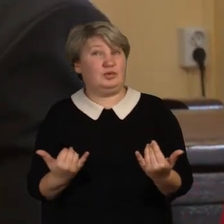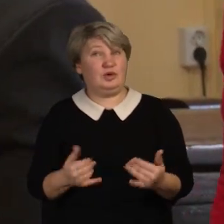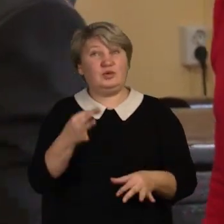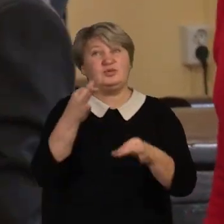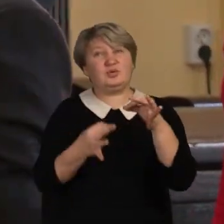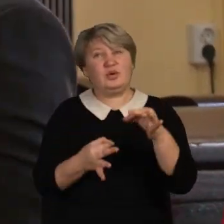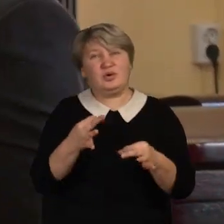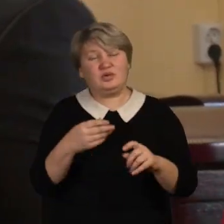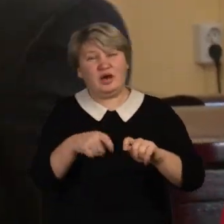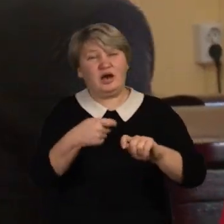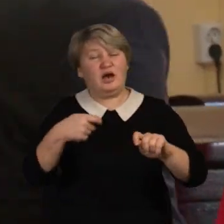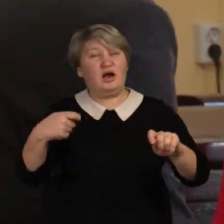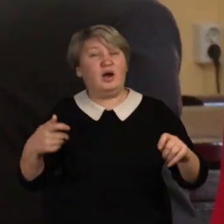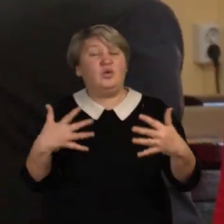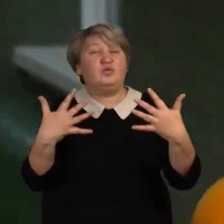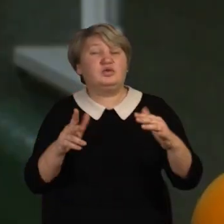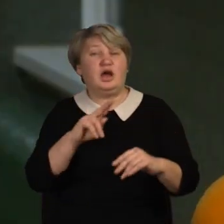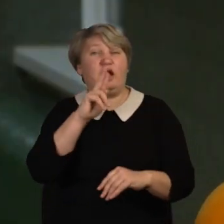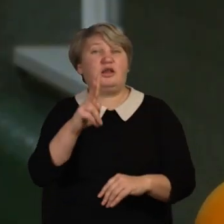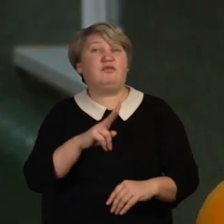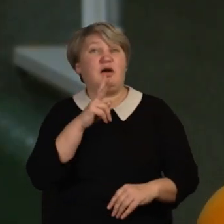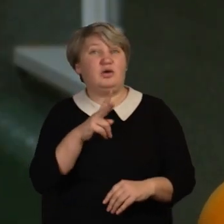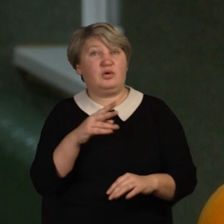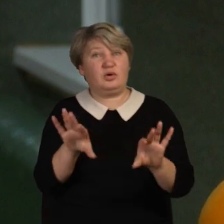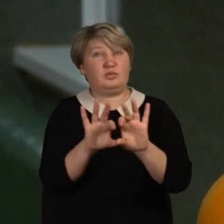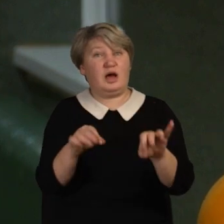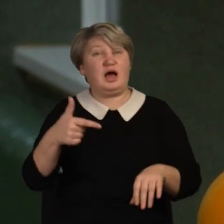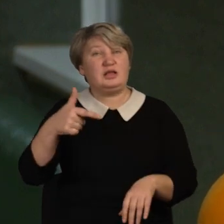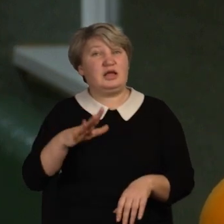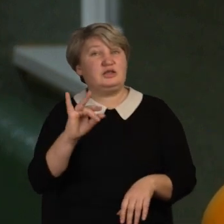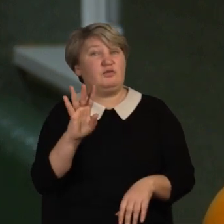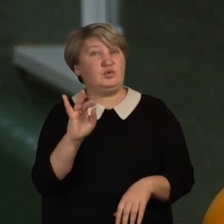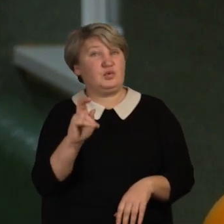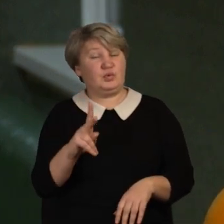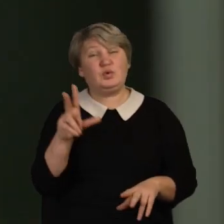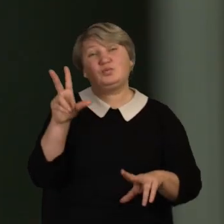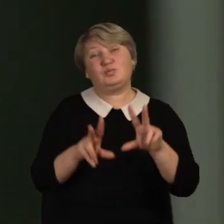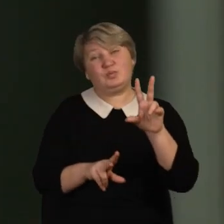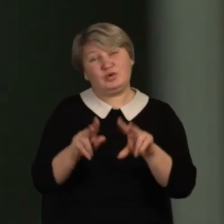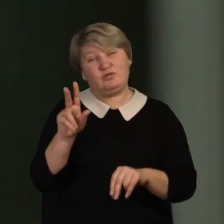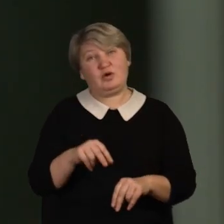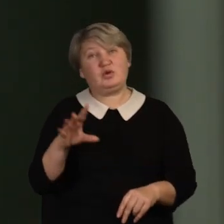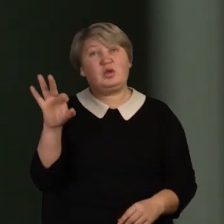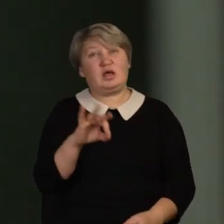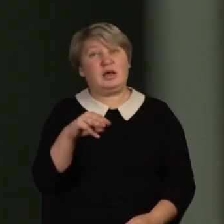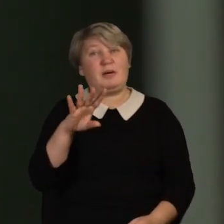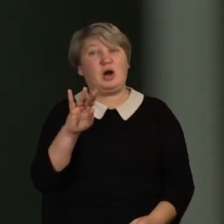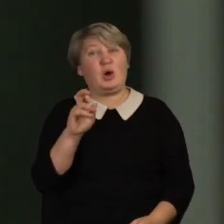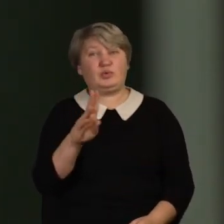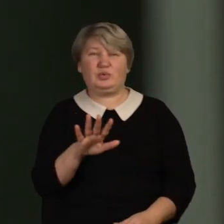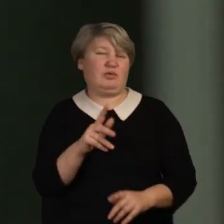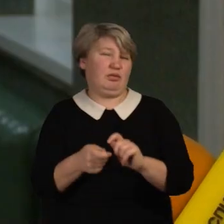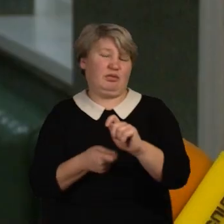тяганина триває для сім'ї майже 2 роки, розповідає Галина Савчук. Жінка каже, сподівається, що Олександр Табахарнюк не